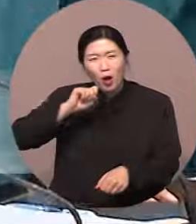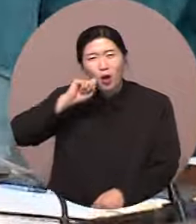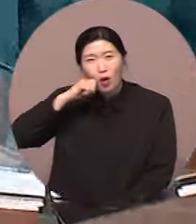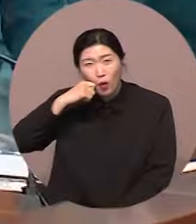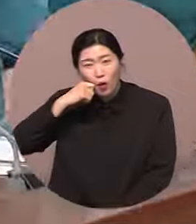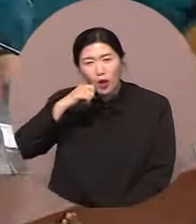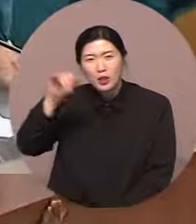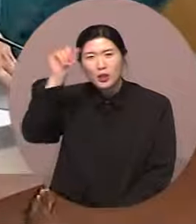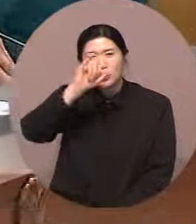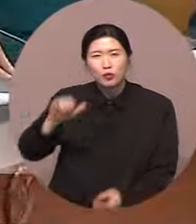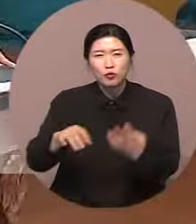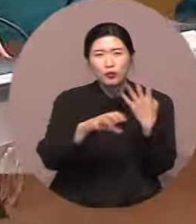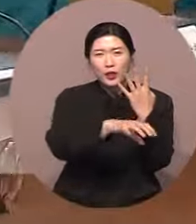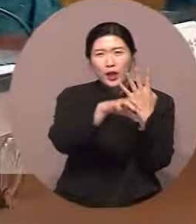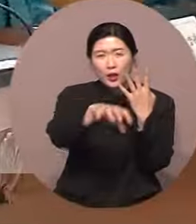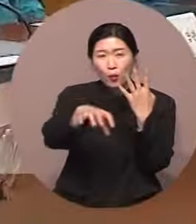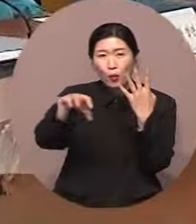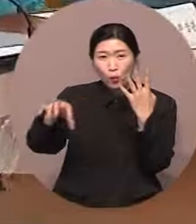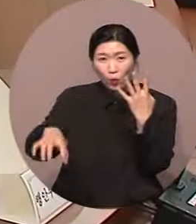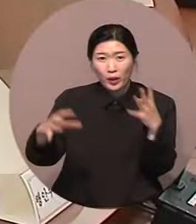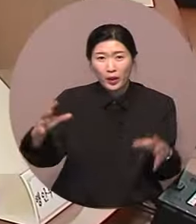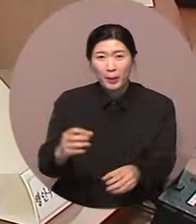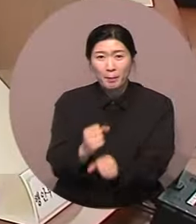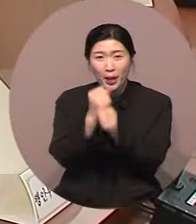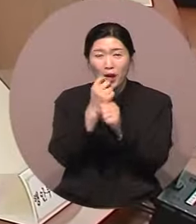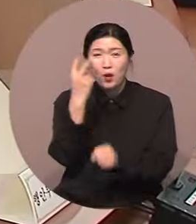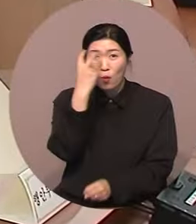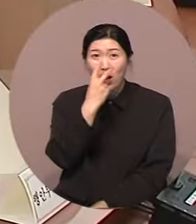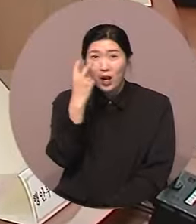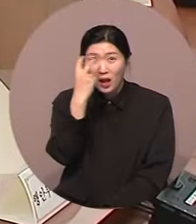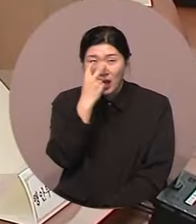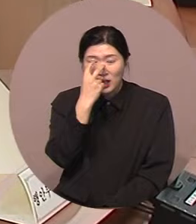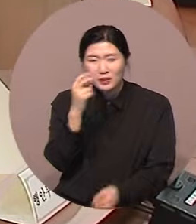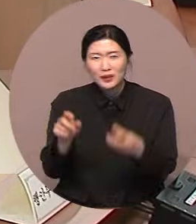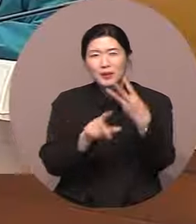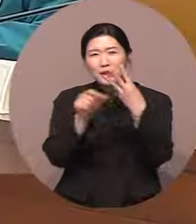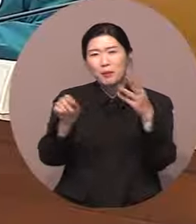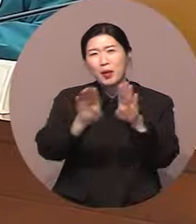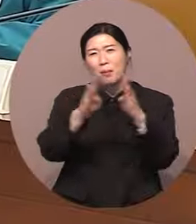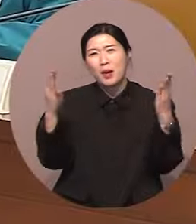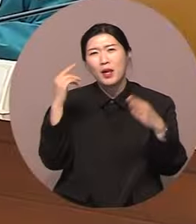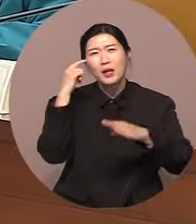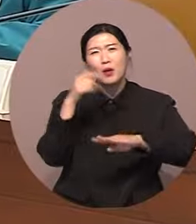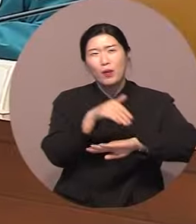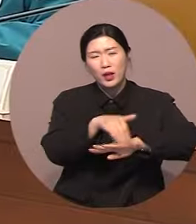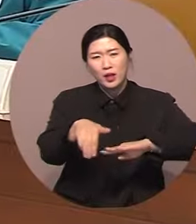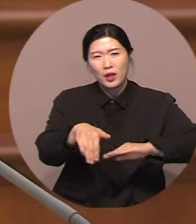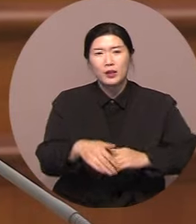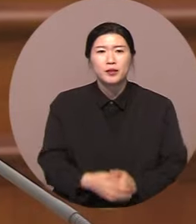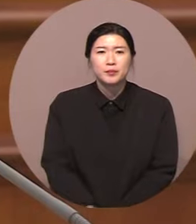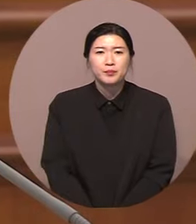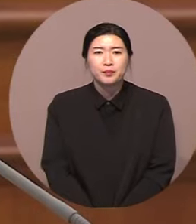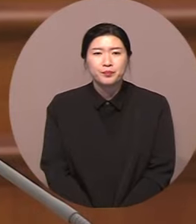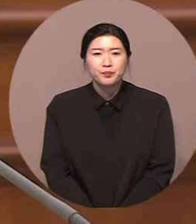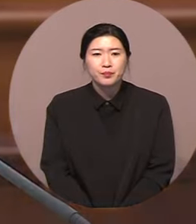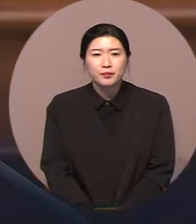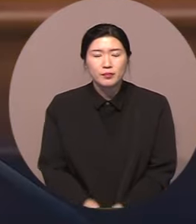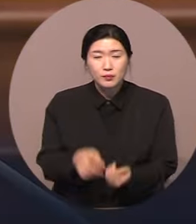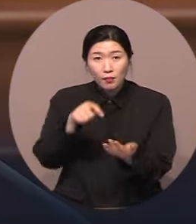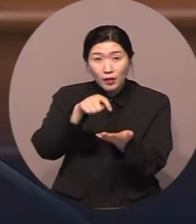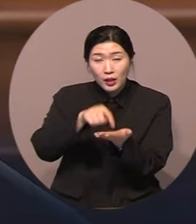전국 4곳에 광역 응급 상황실을 다음 달 초로 한 달 앞당겨 열기로 했습니다. 응급